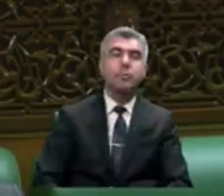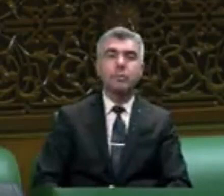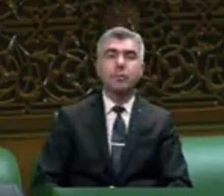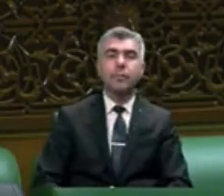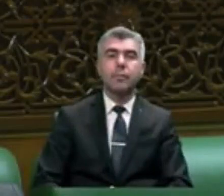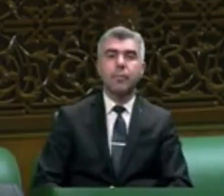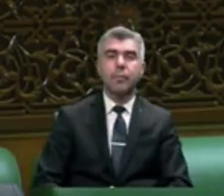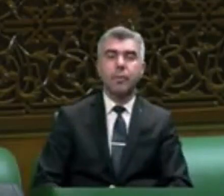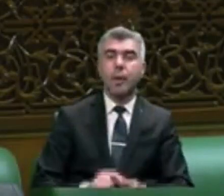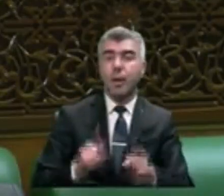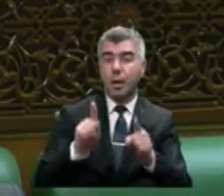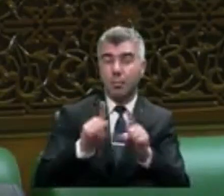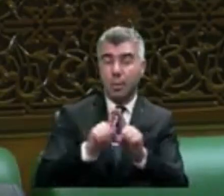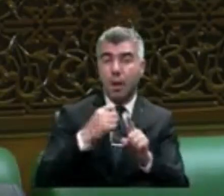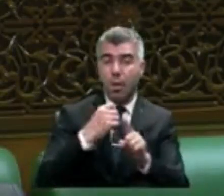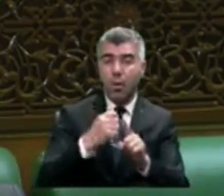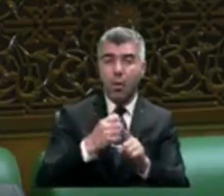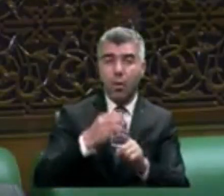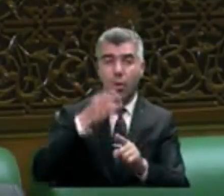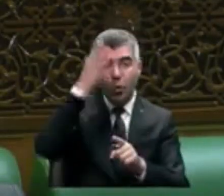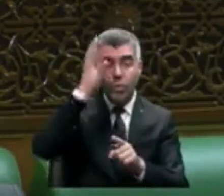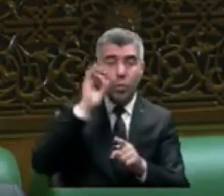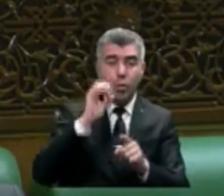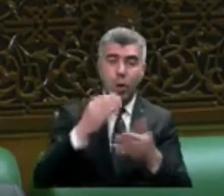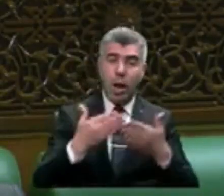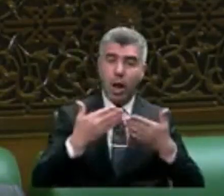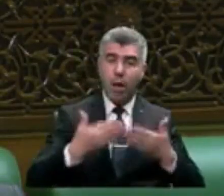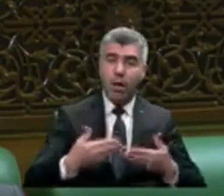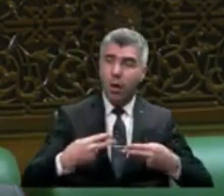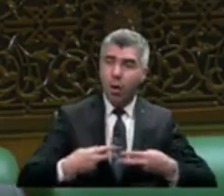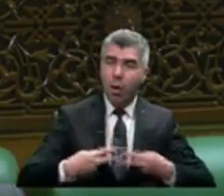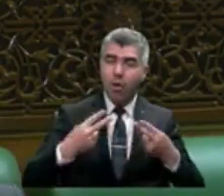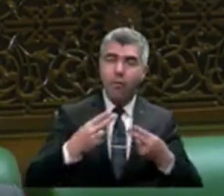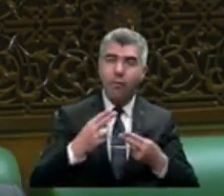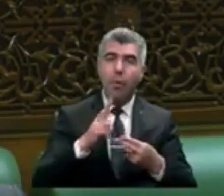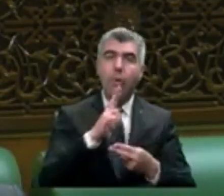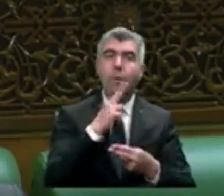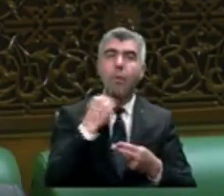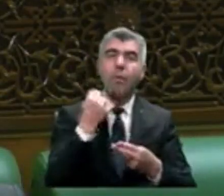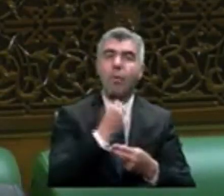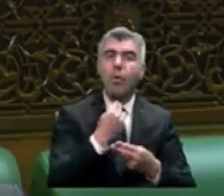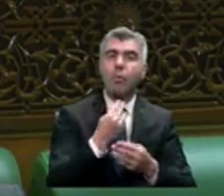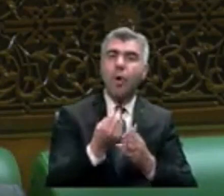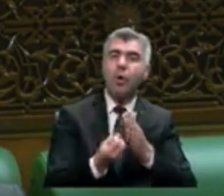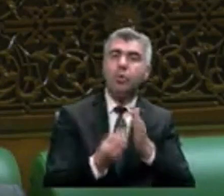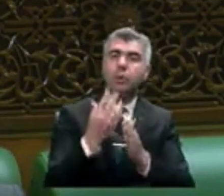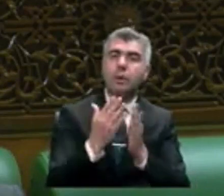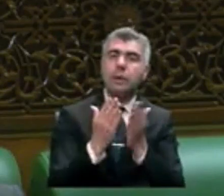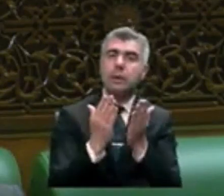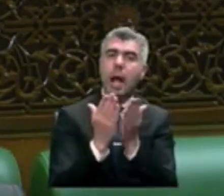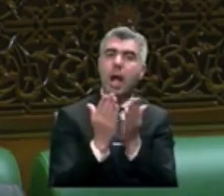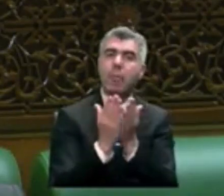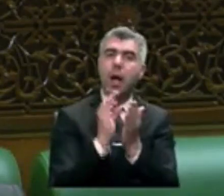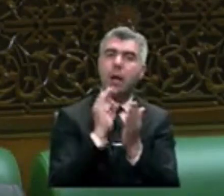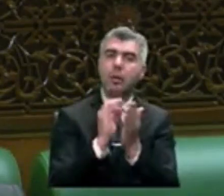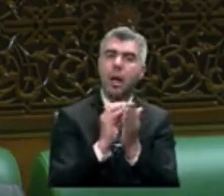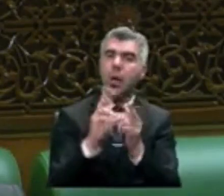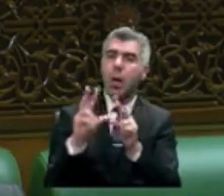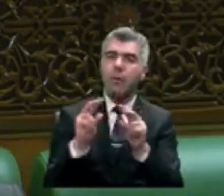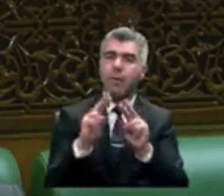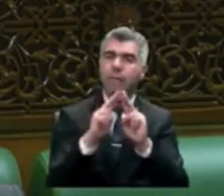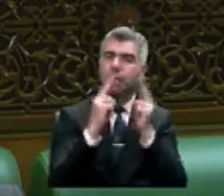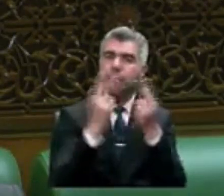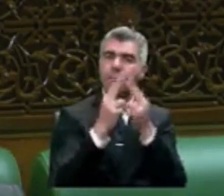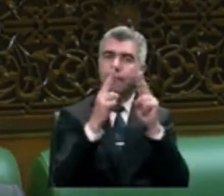الموجوده كما فعلتم مع سلك الدكتوراه حيث اعلنت الحكومه عن تخريج جيل جديد من طلبه بمعاير دوليه